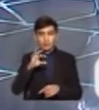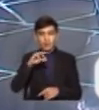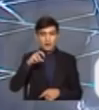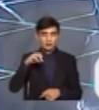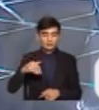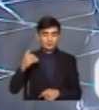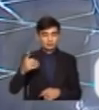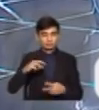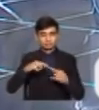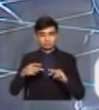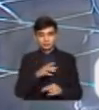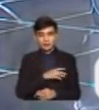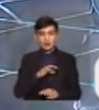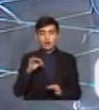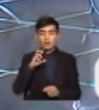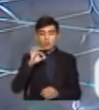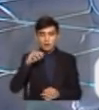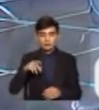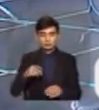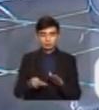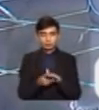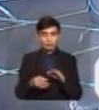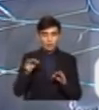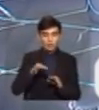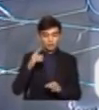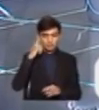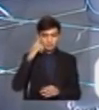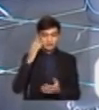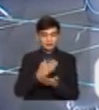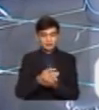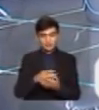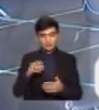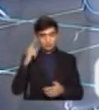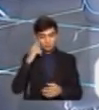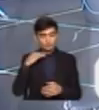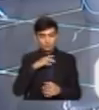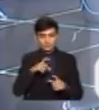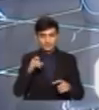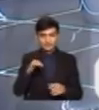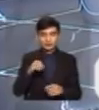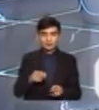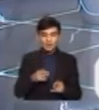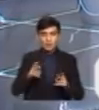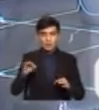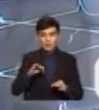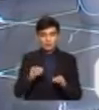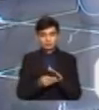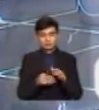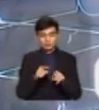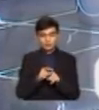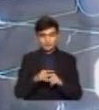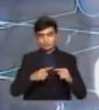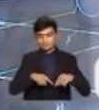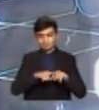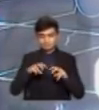Бакаова, которого подозревают в превышении полномочий. По его делу КНБ и Агентство по противодействию коррупции создали